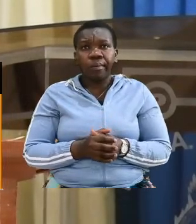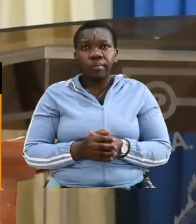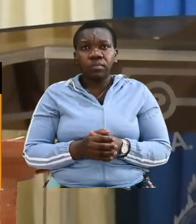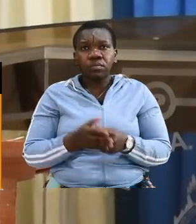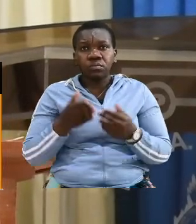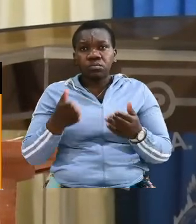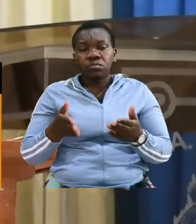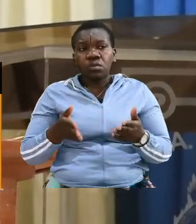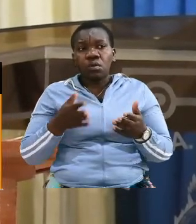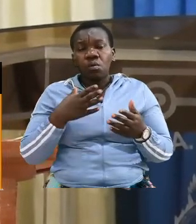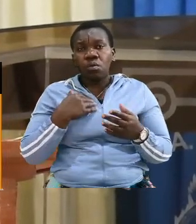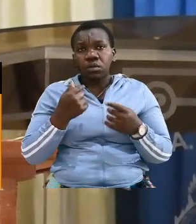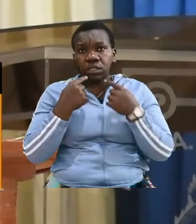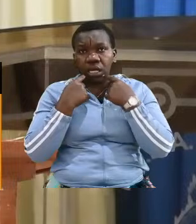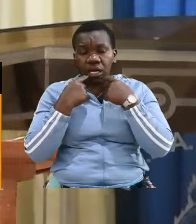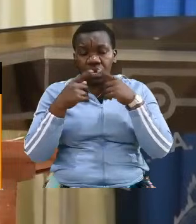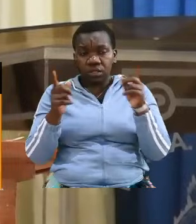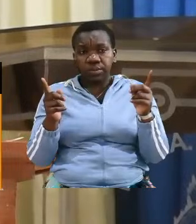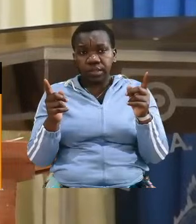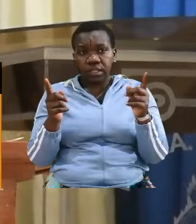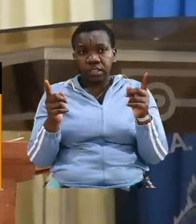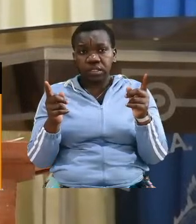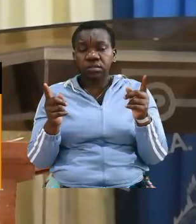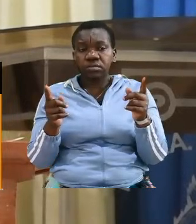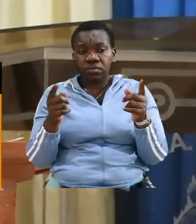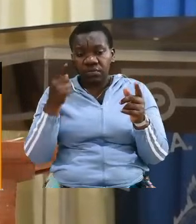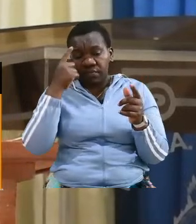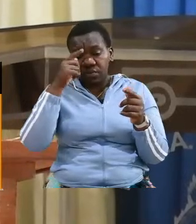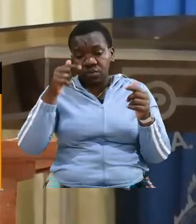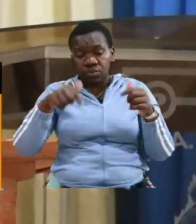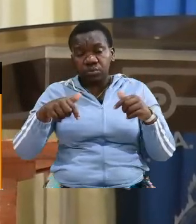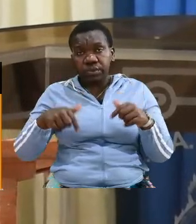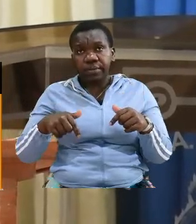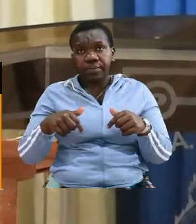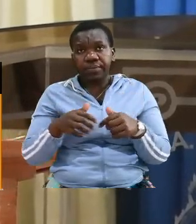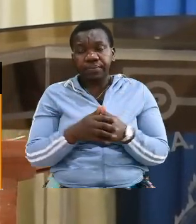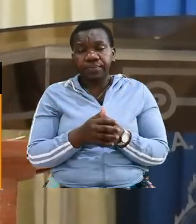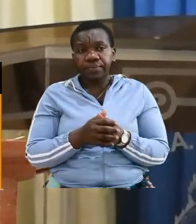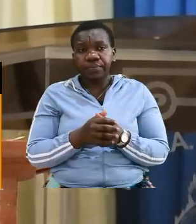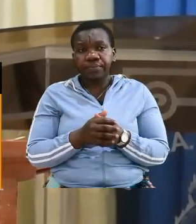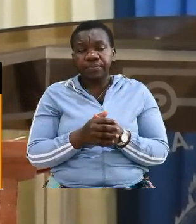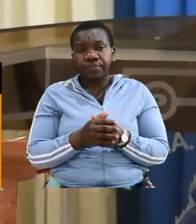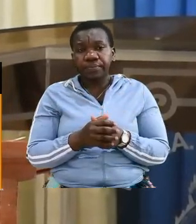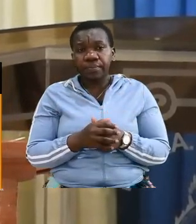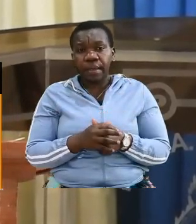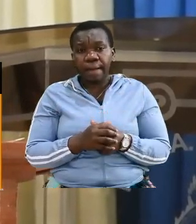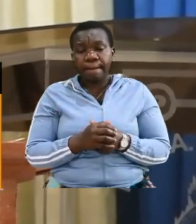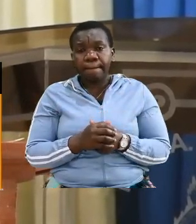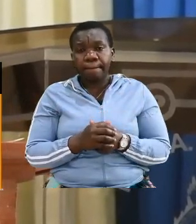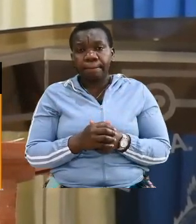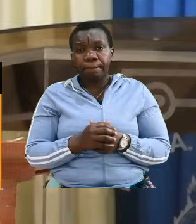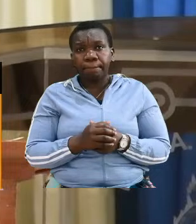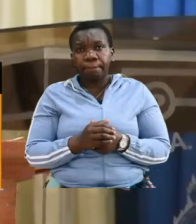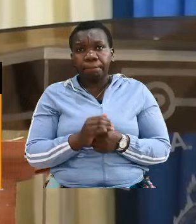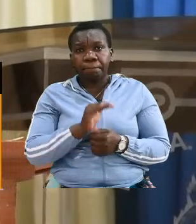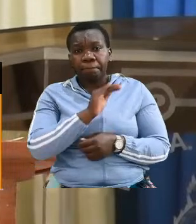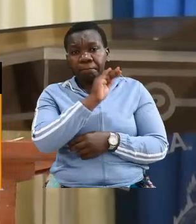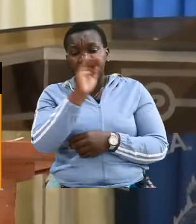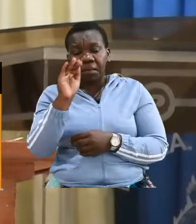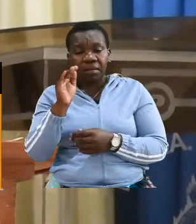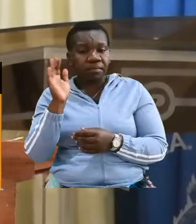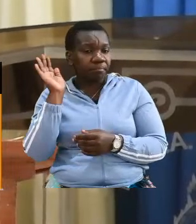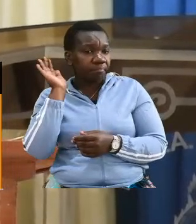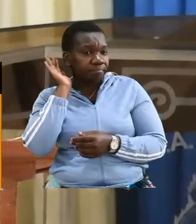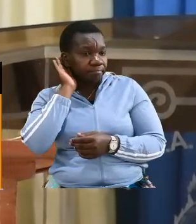Nimesimama hapa kuleta matangazo ya tuko nayo. Naomba tuelekee pa tuende pamoja.